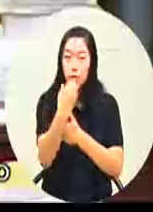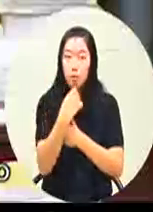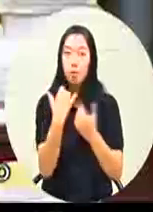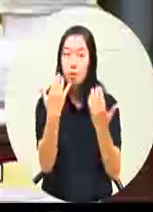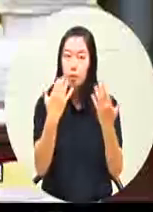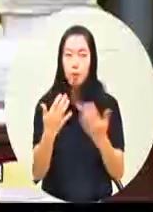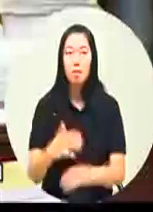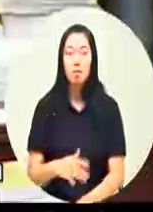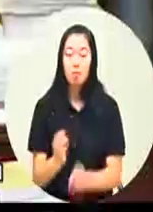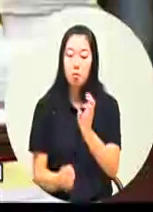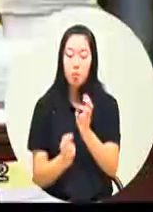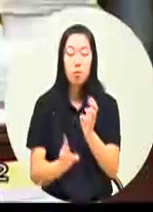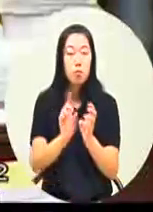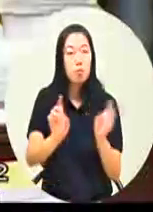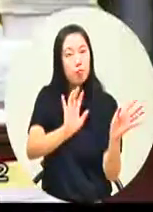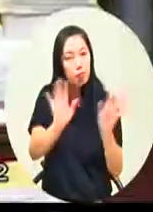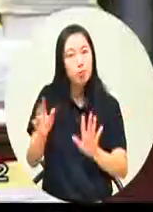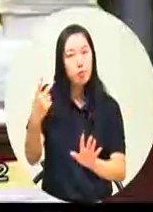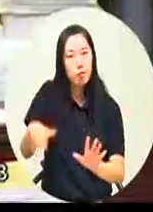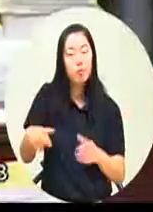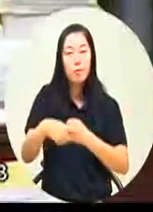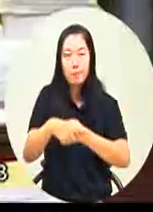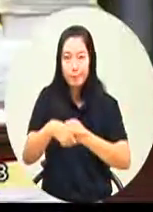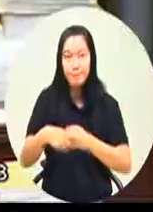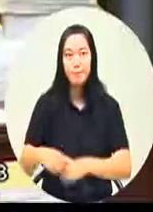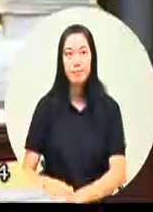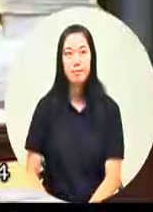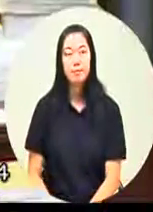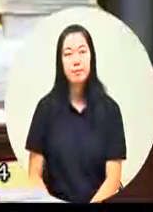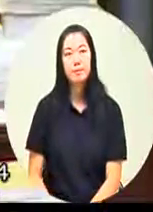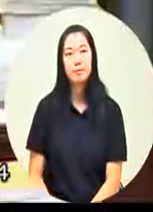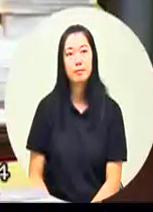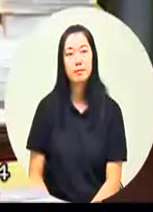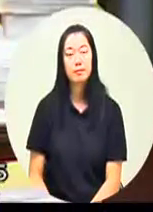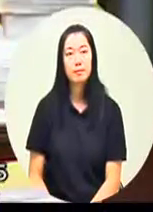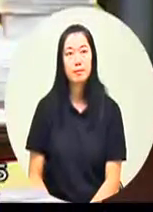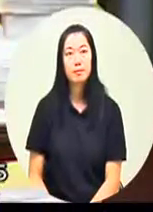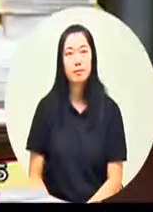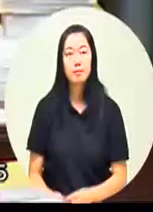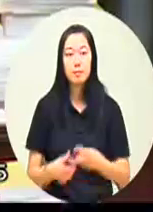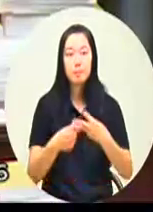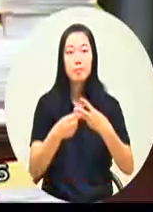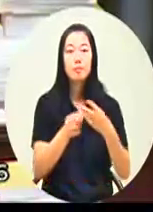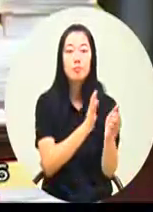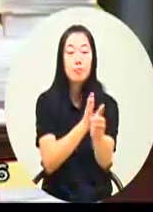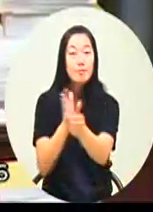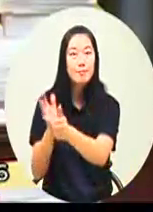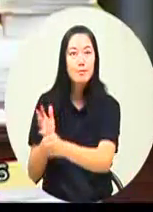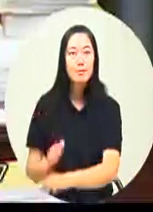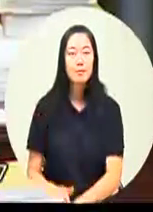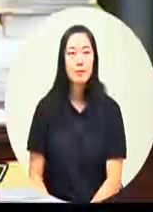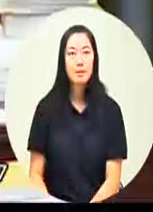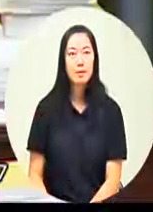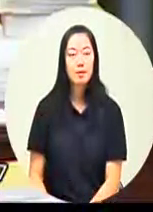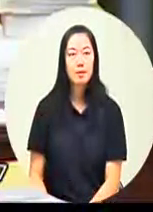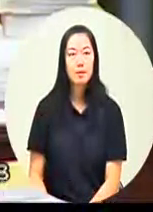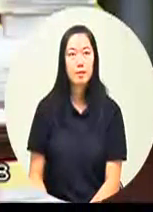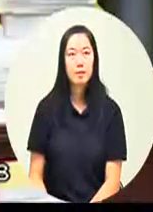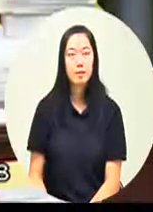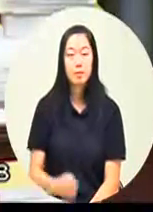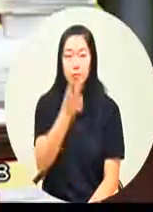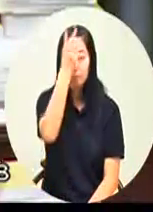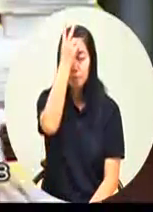道你们的那个设计，大家再研究一下， 没问题， 好，谢谢。第三个鲁来弄懵了，光曾局